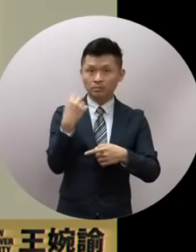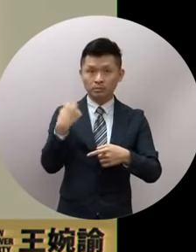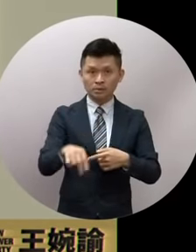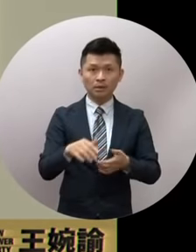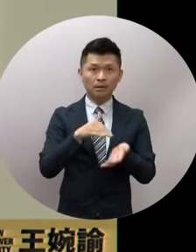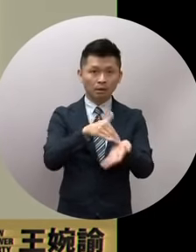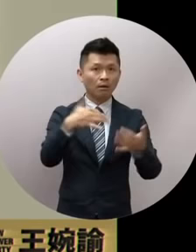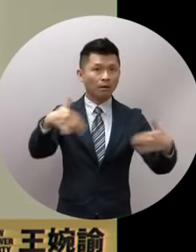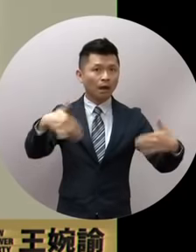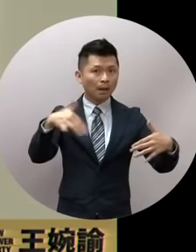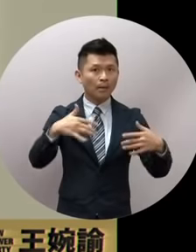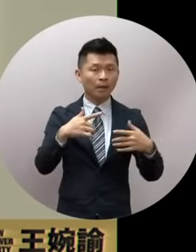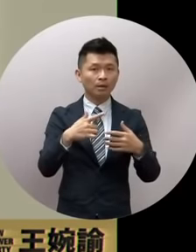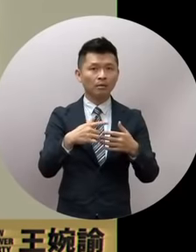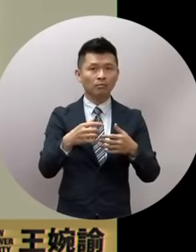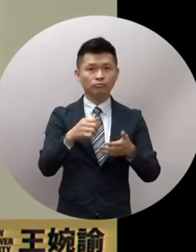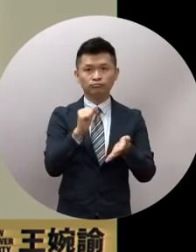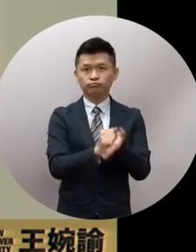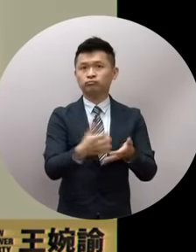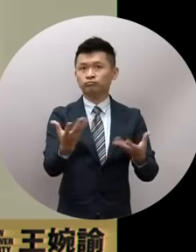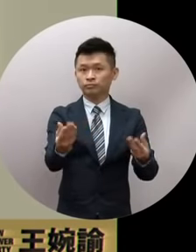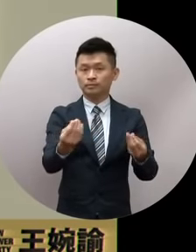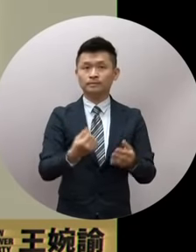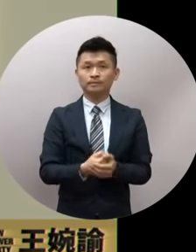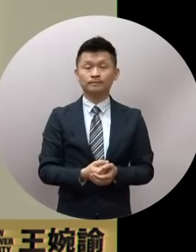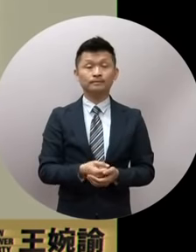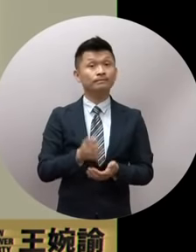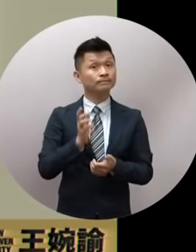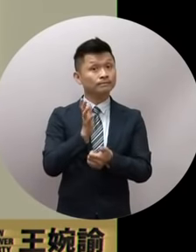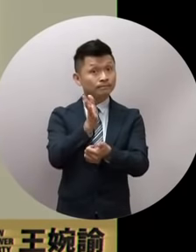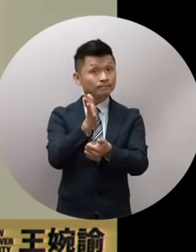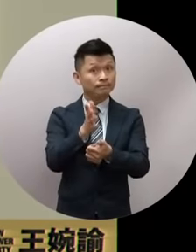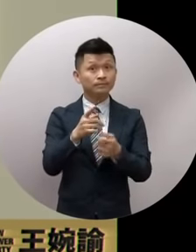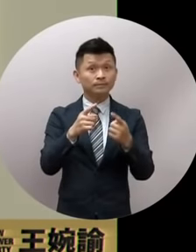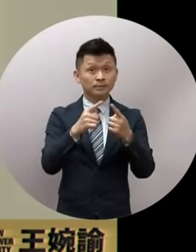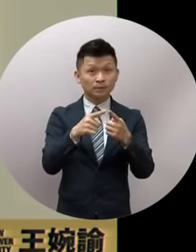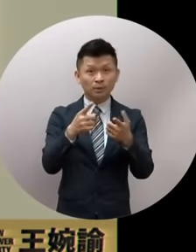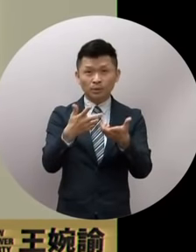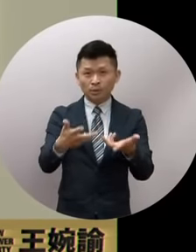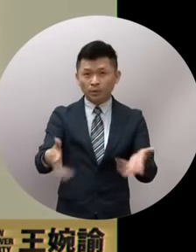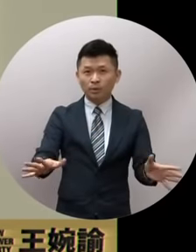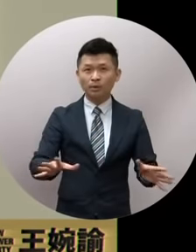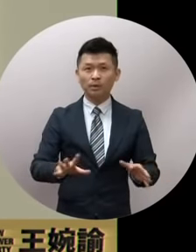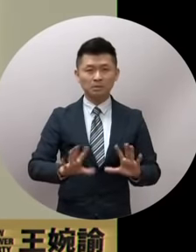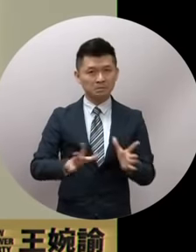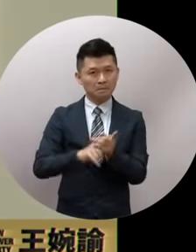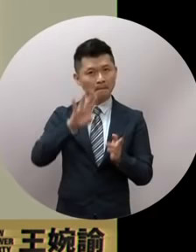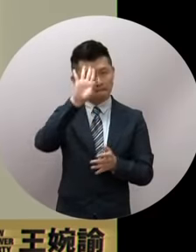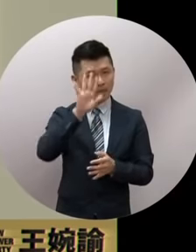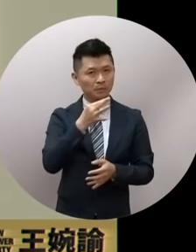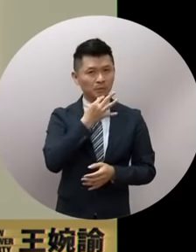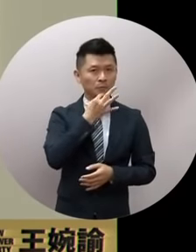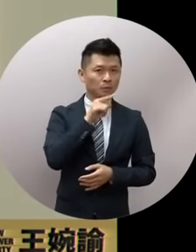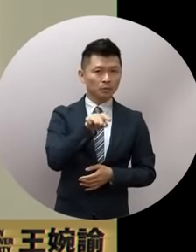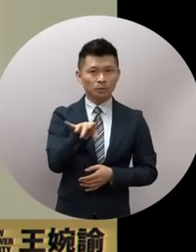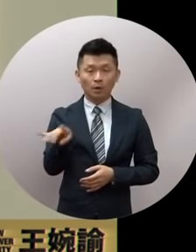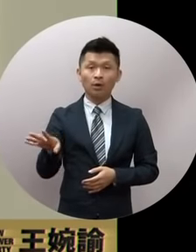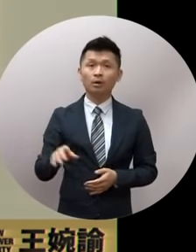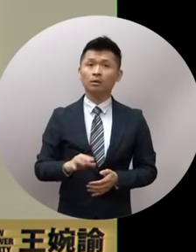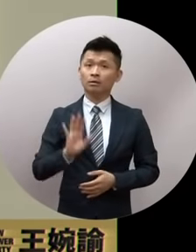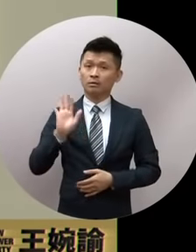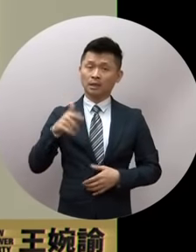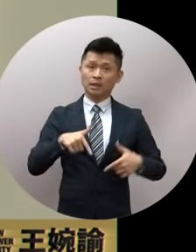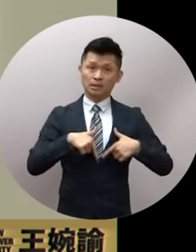多未就诊的人数并没有呈现在这上面。那我们想提到就是说，有这么多人的，但是这么多人有可能有精神疾患的状况下，我们给予